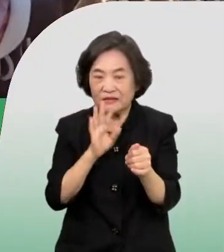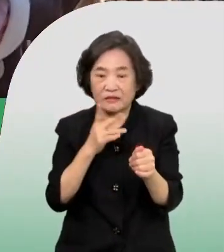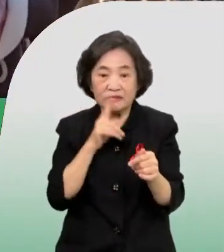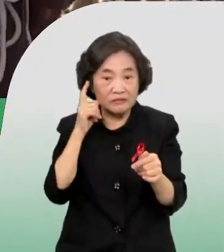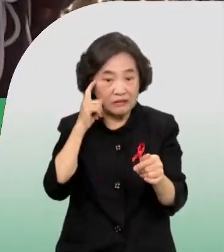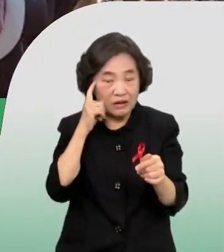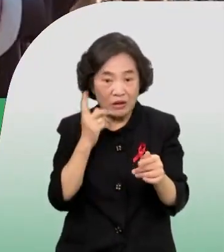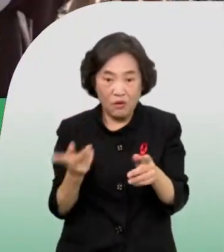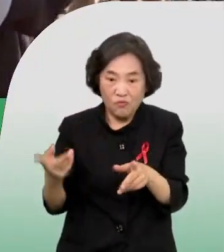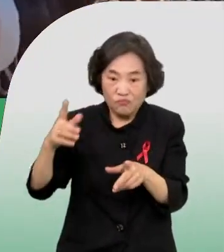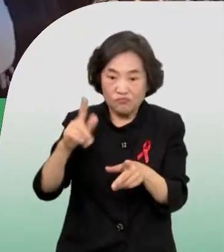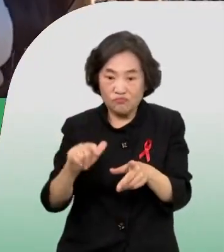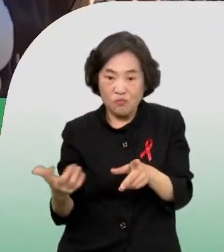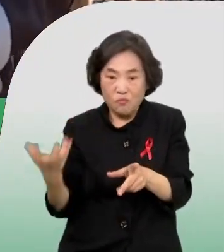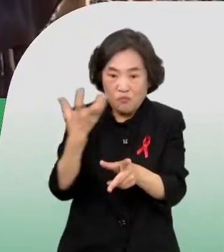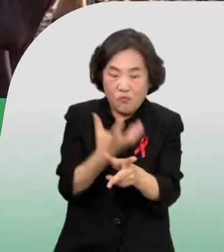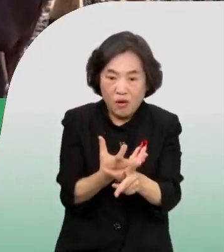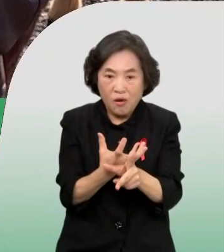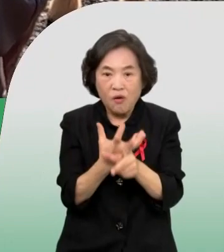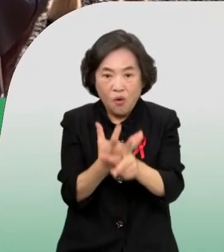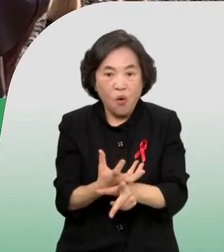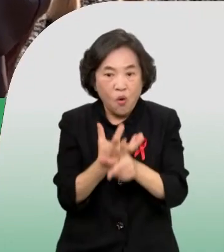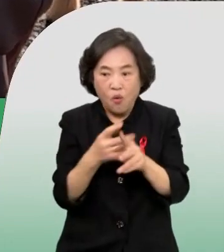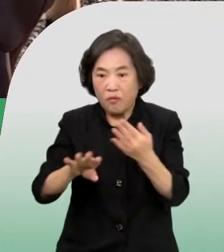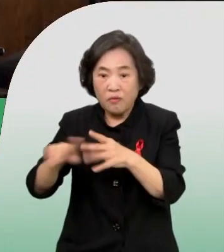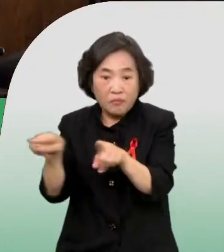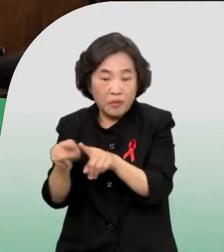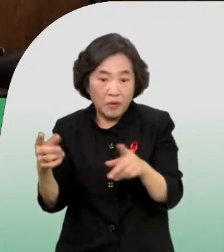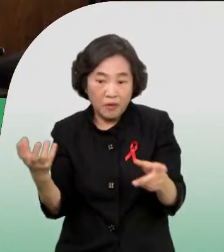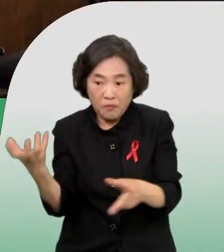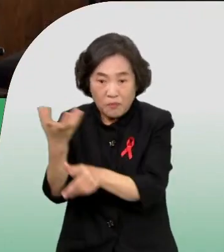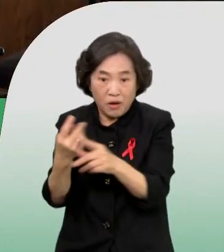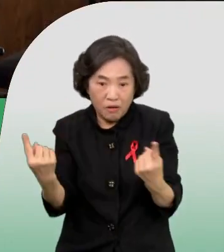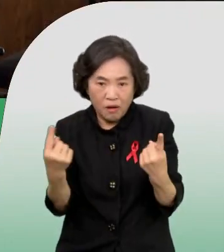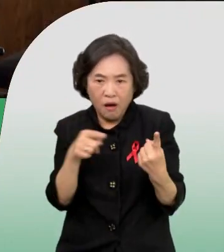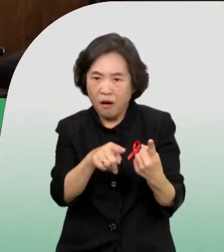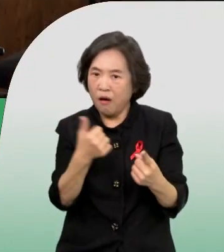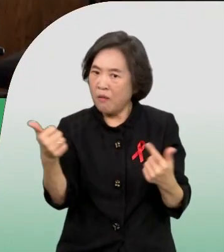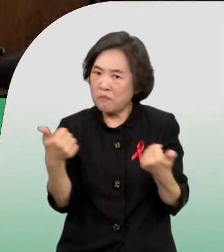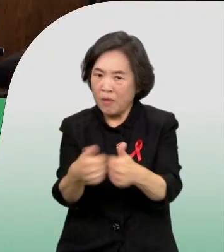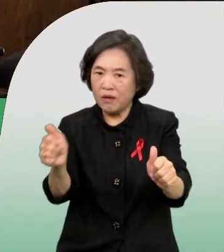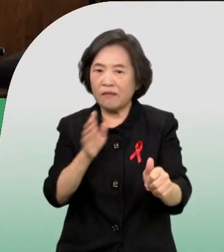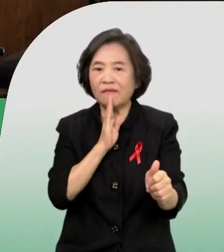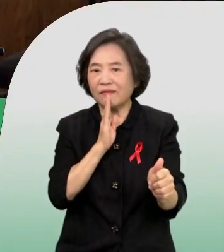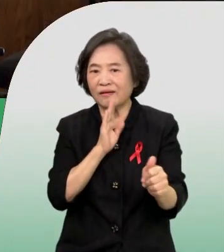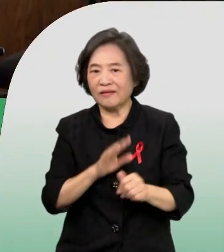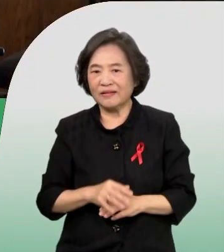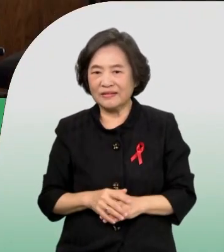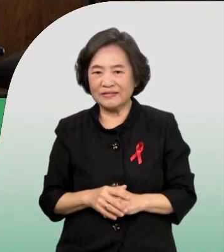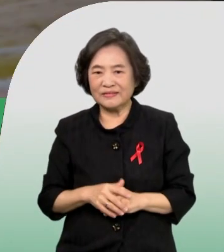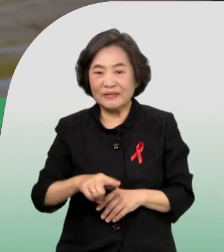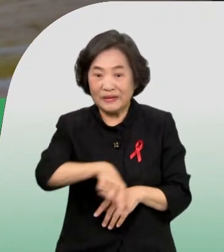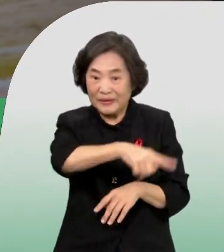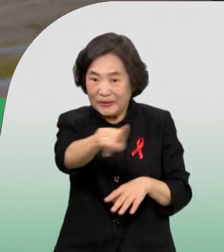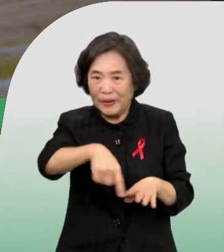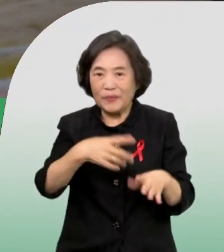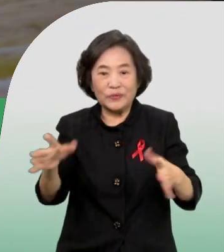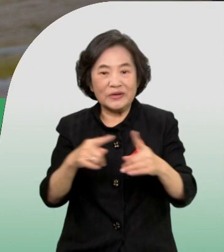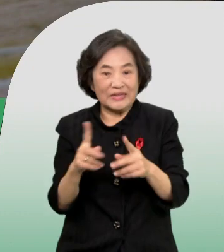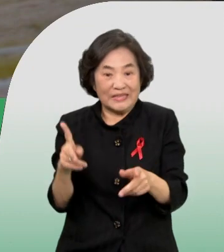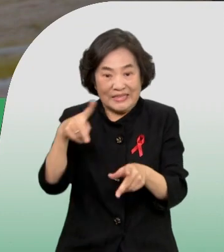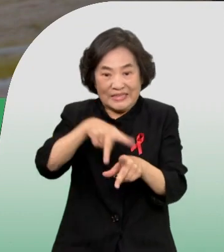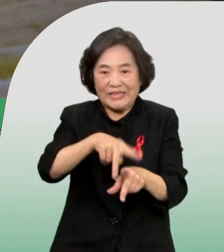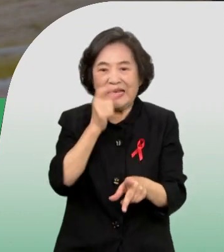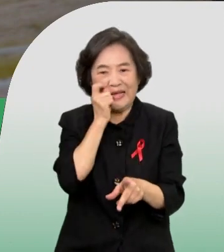東西嘅年紀其實唔係小本只班雞馬。 And they are very, very popular because they're good